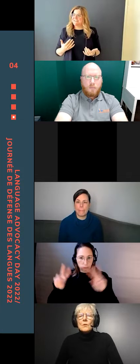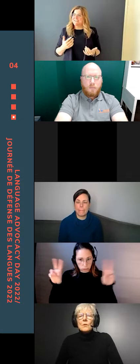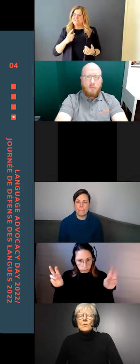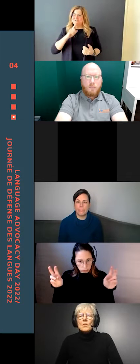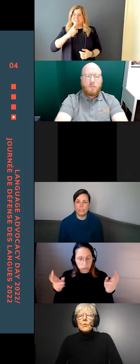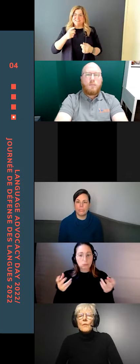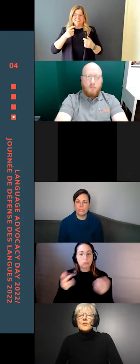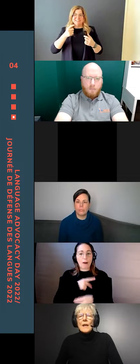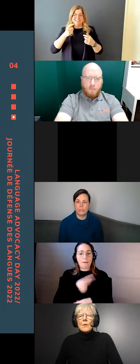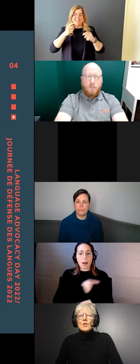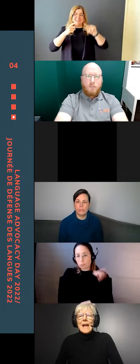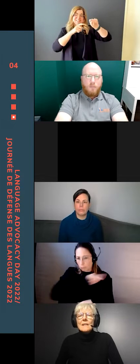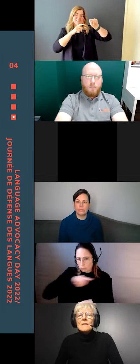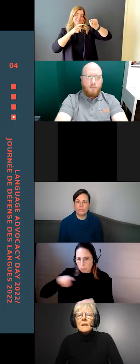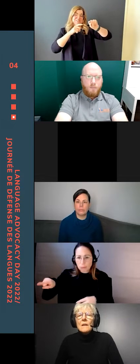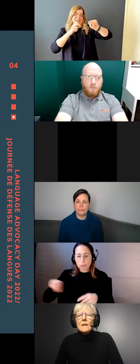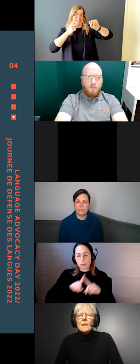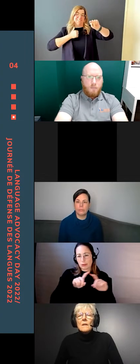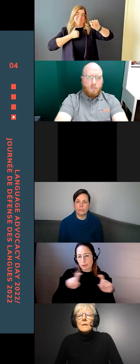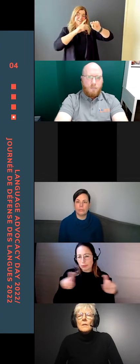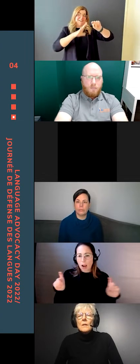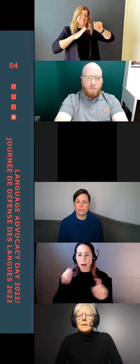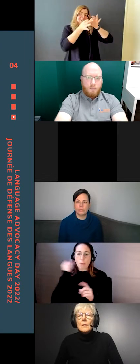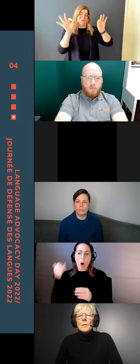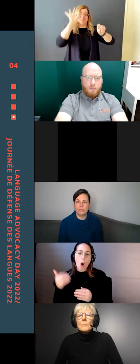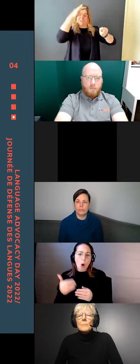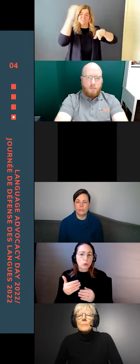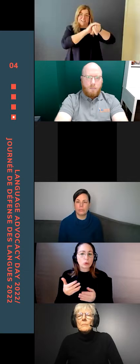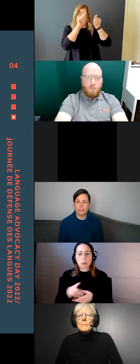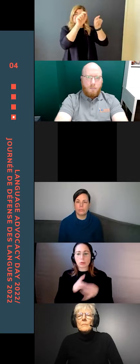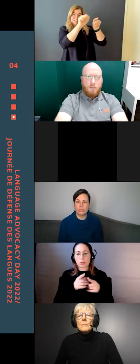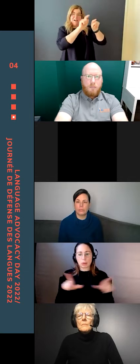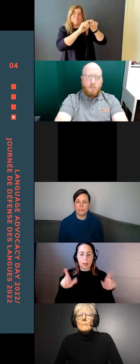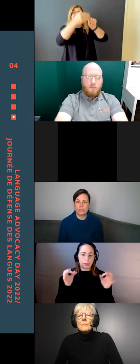concernant l'accès à l'éducation et chaque province a son approche